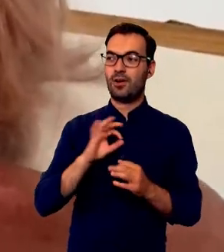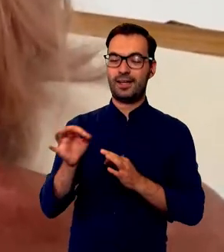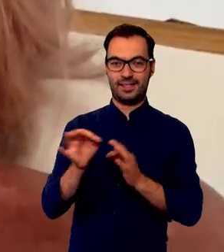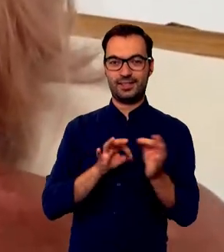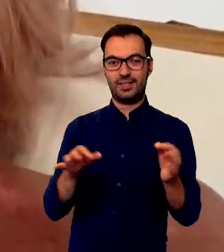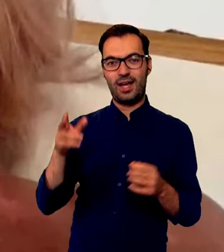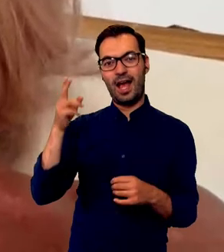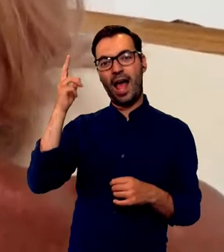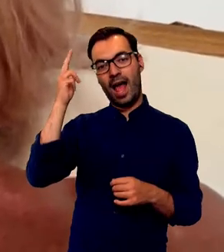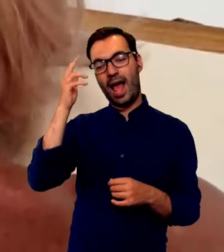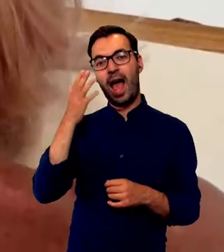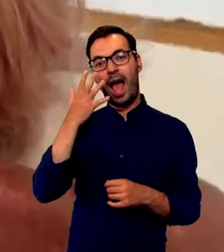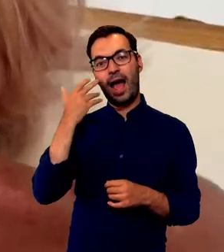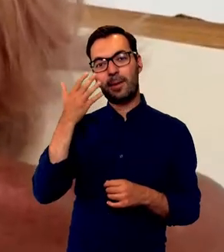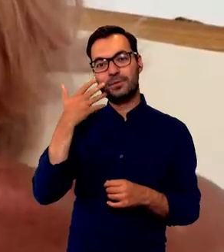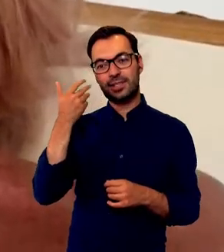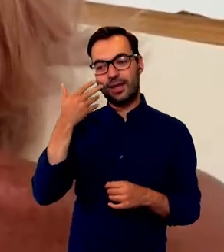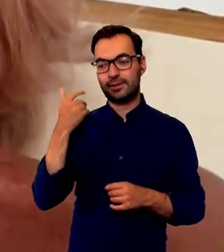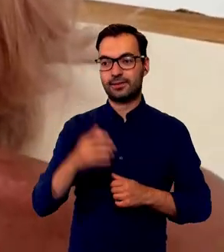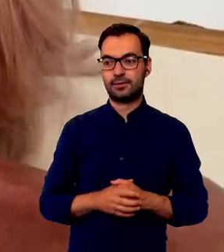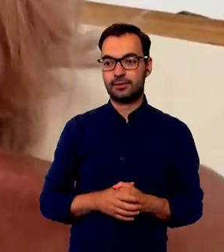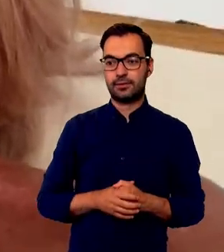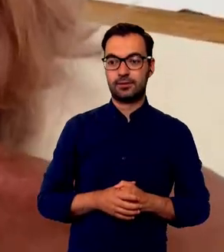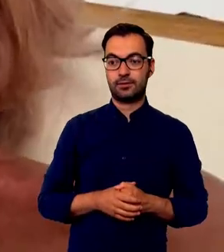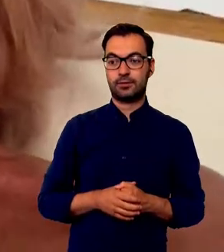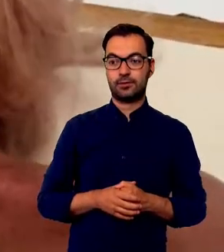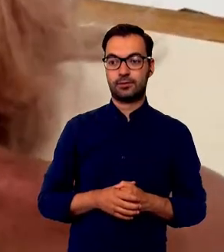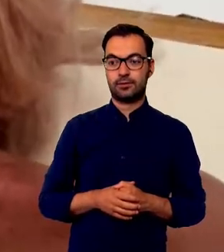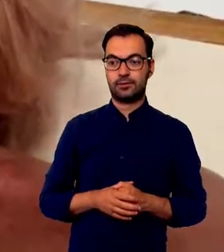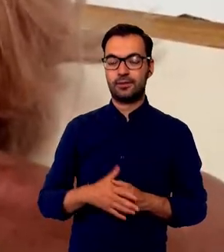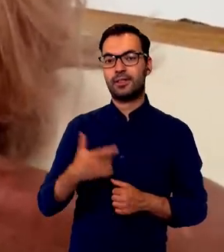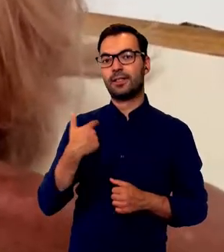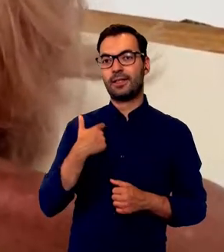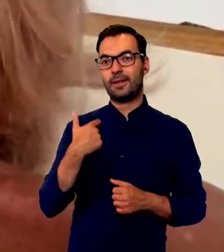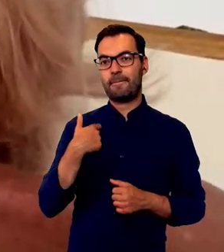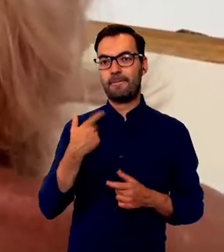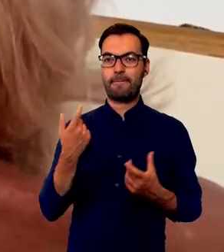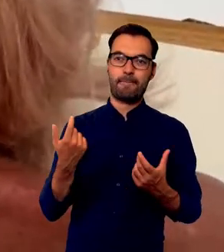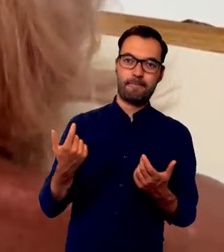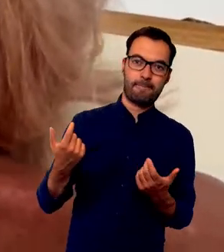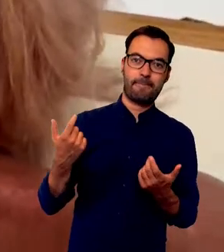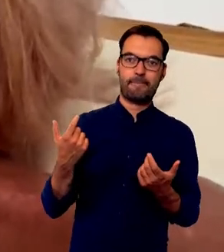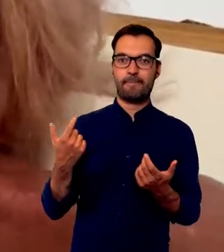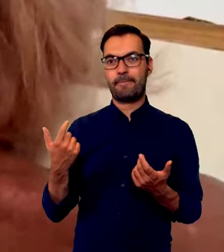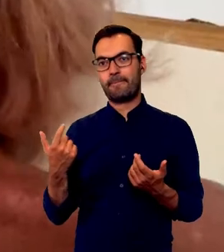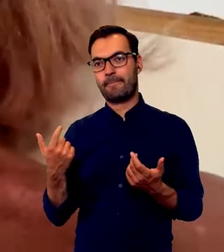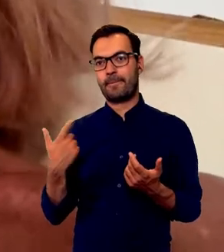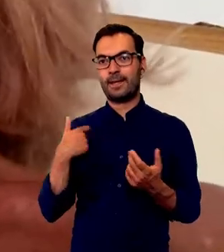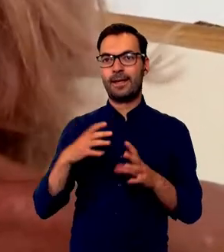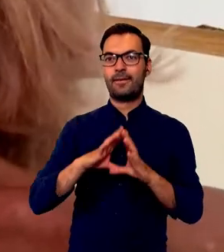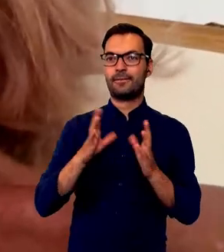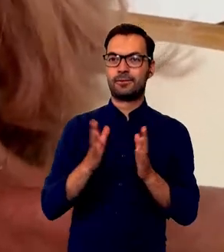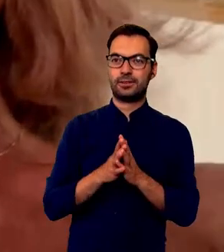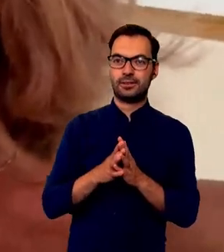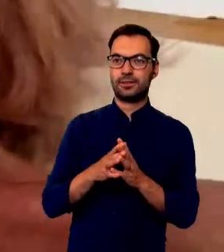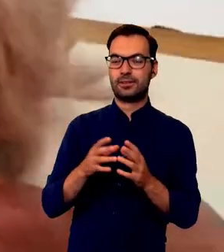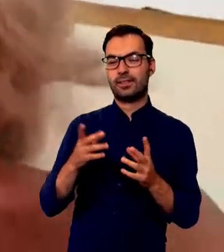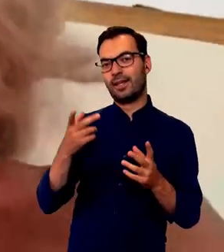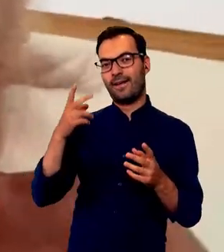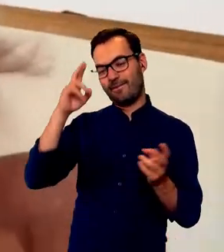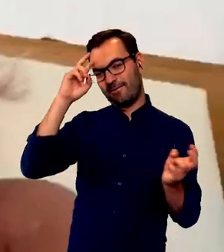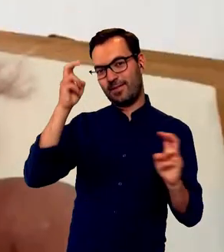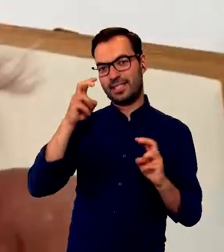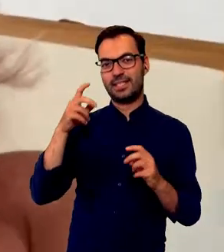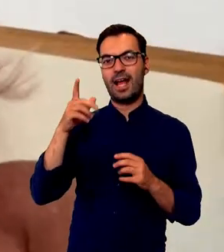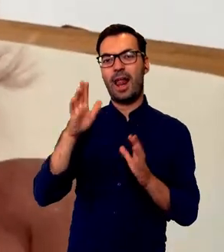arabskiej nawiązuję do tego też, że trochę obalam te wszystkie, no może nie wszystkie, w dużej mierze fikcje